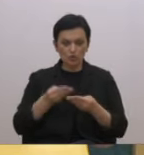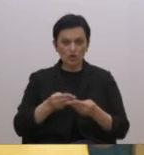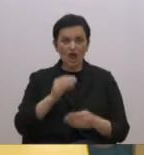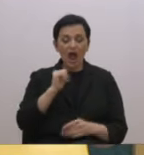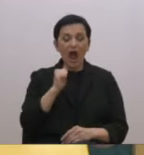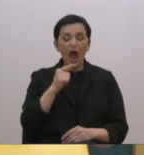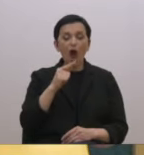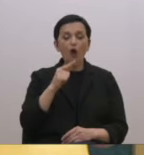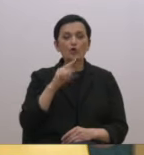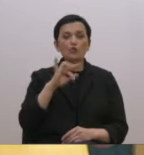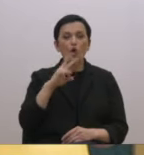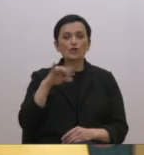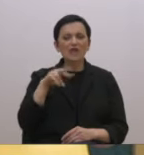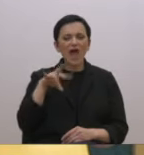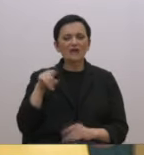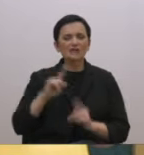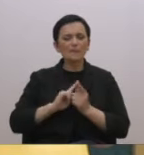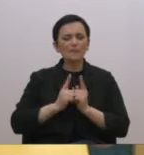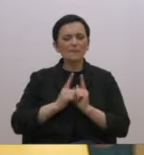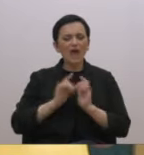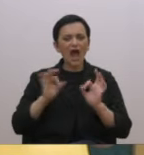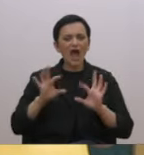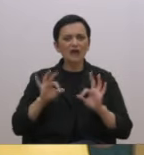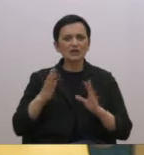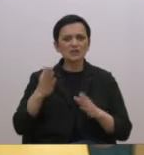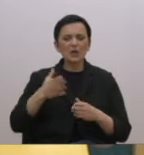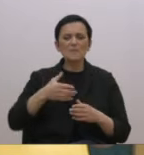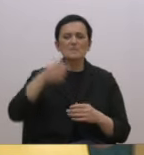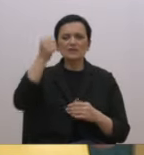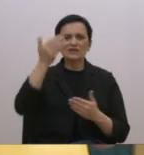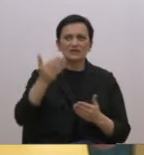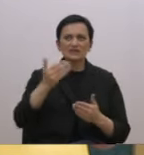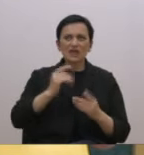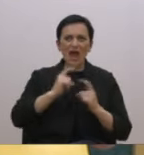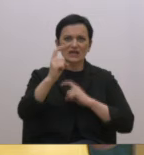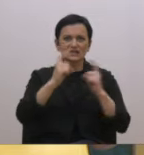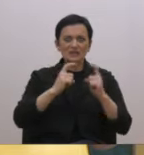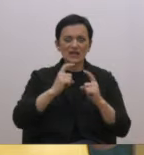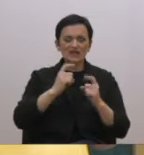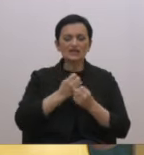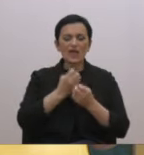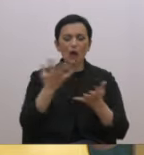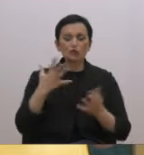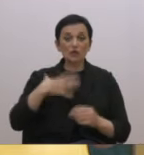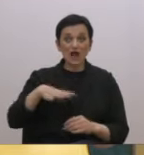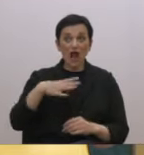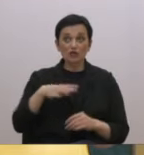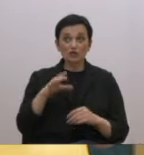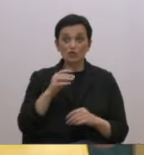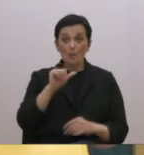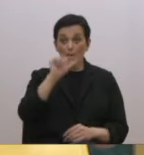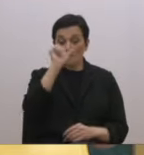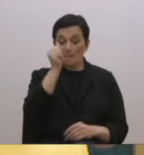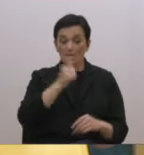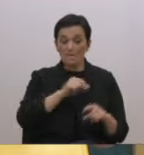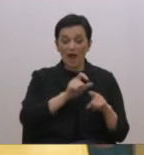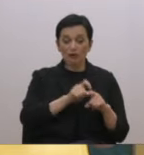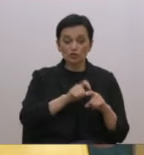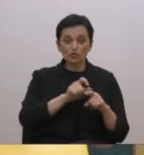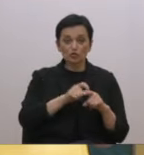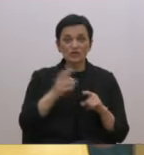ათონელები რო თარგმნიდნენ რაღაცებს, თაწმინდელები მნათობნი ქართველთანი, ბერძნულიდან,